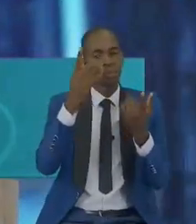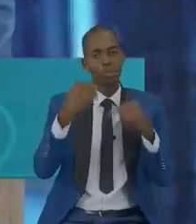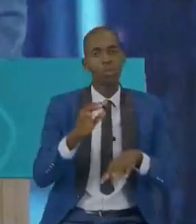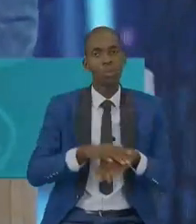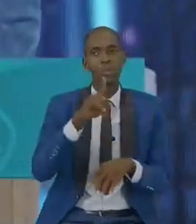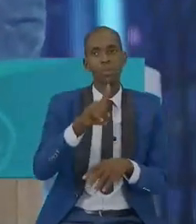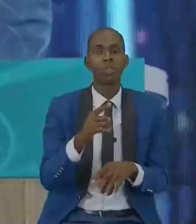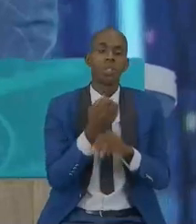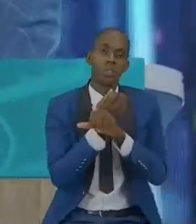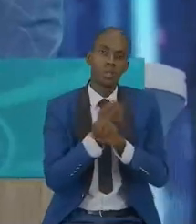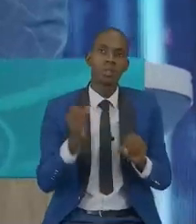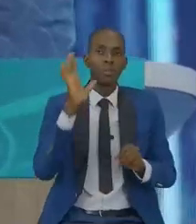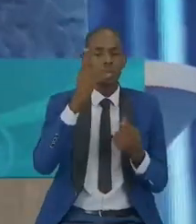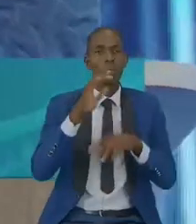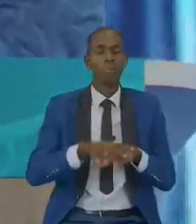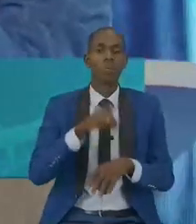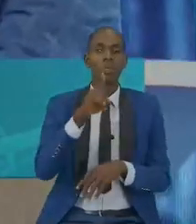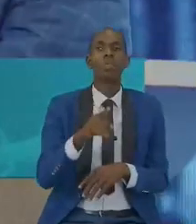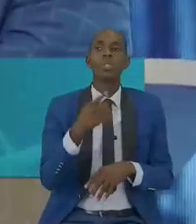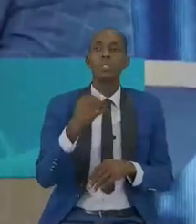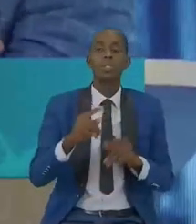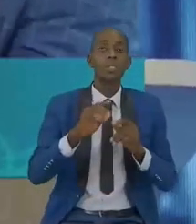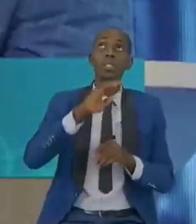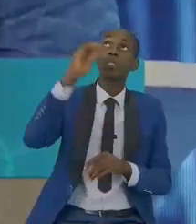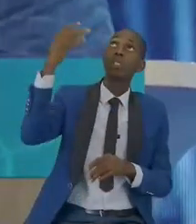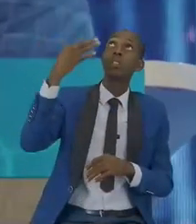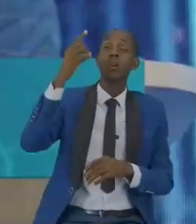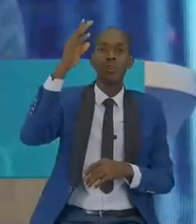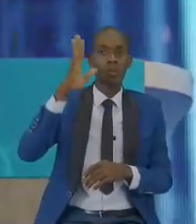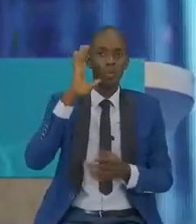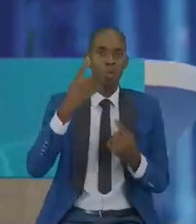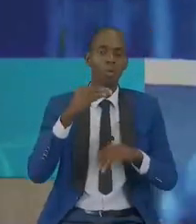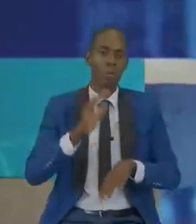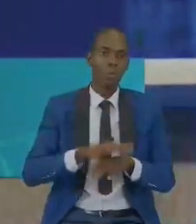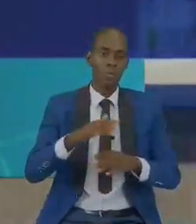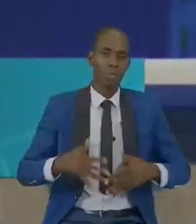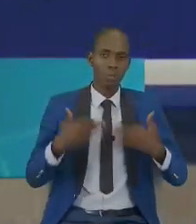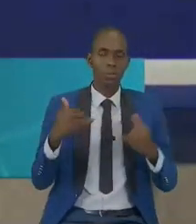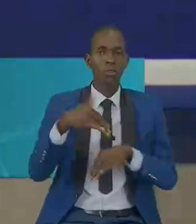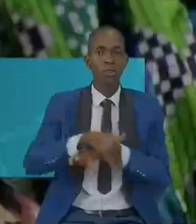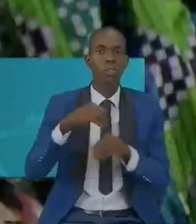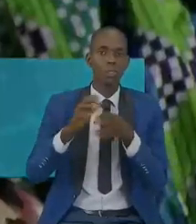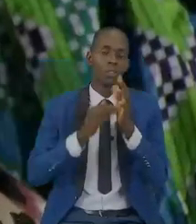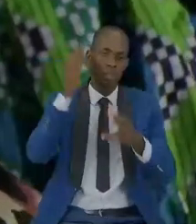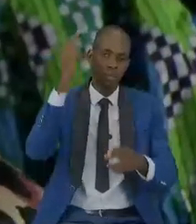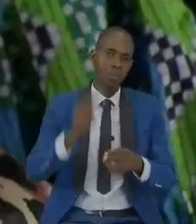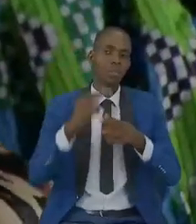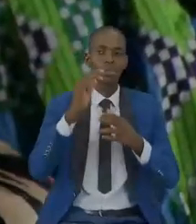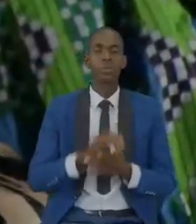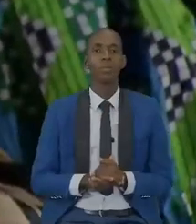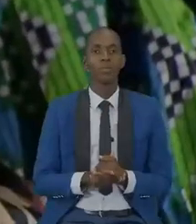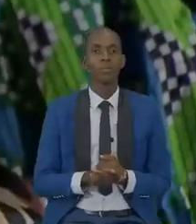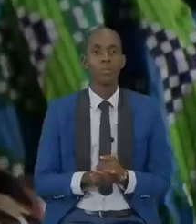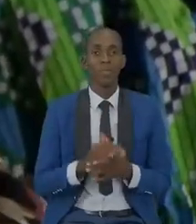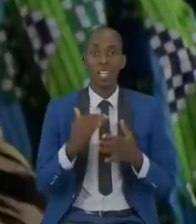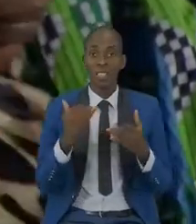Et puis le pardon viendra. Le salut viendra. La grâce de Dieu viendra dans ta vie